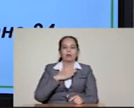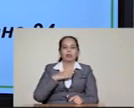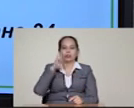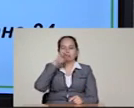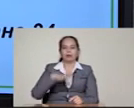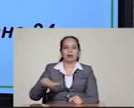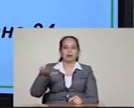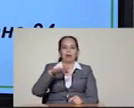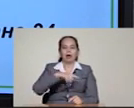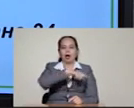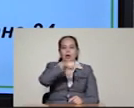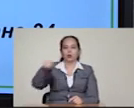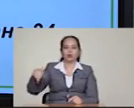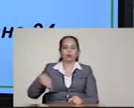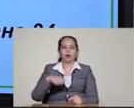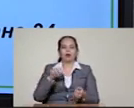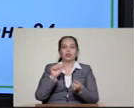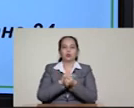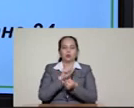страна окружена сушей.